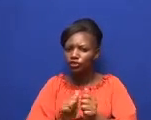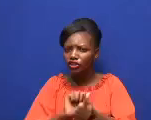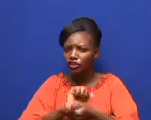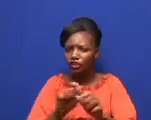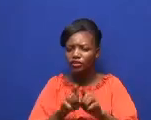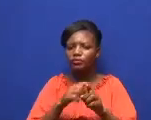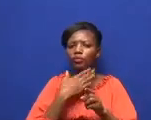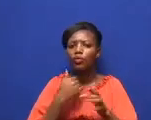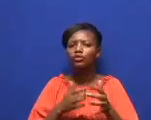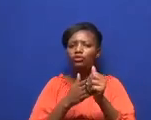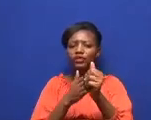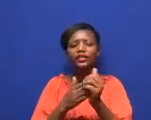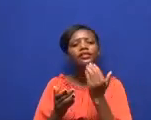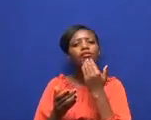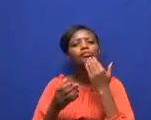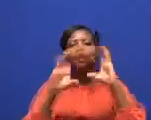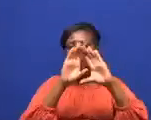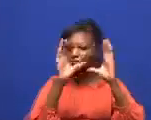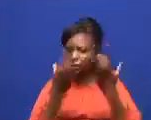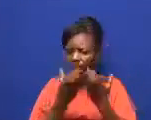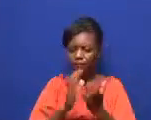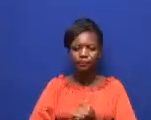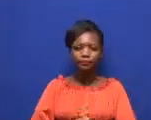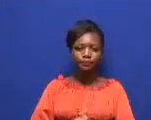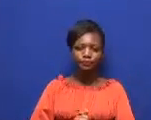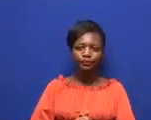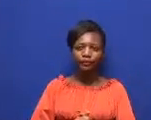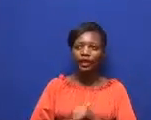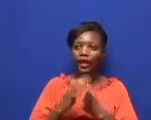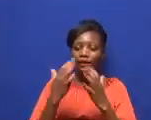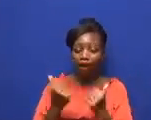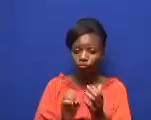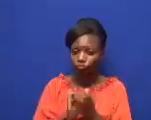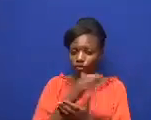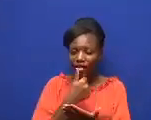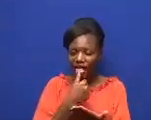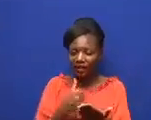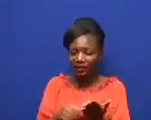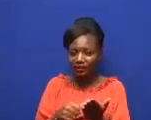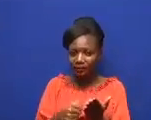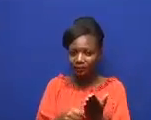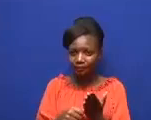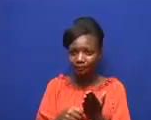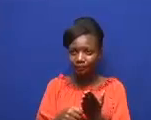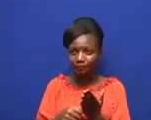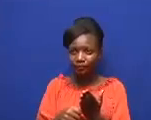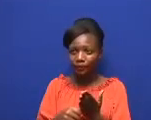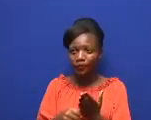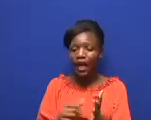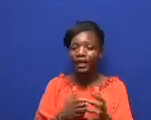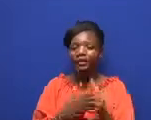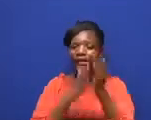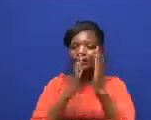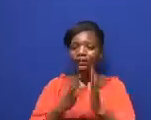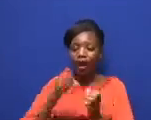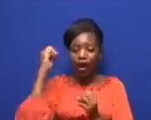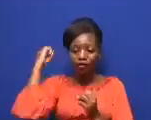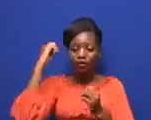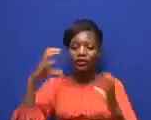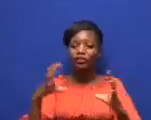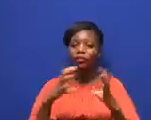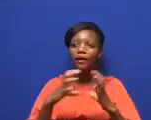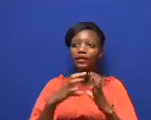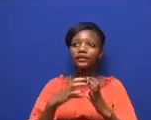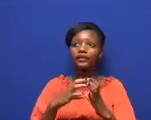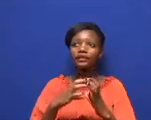kuongoza jamii ya Abaluya. Katika barua la siri hii, msajili wa vyama vya kisiasa ameidhinisha uongozi